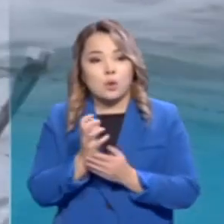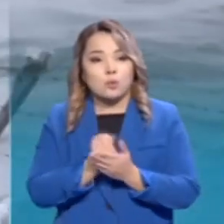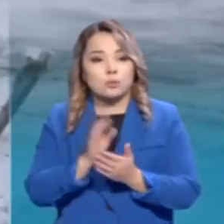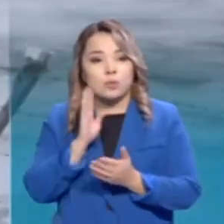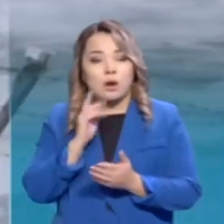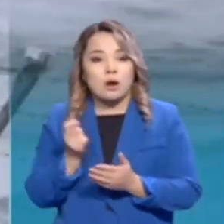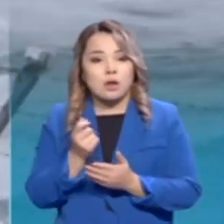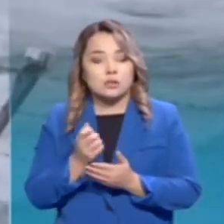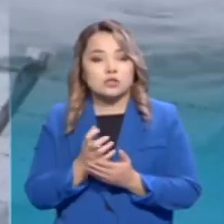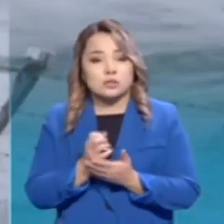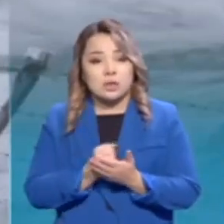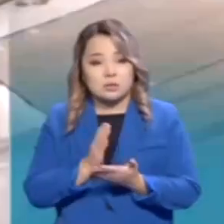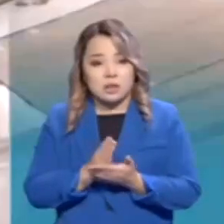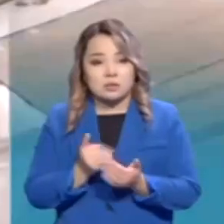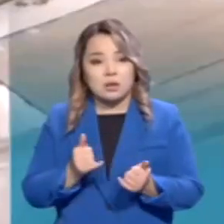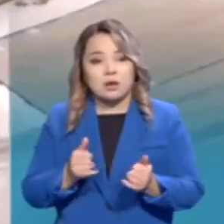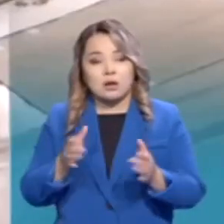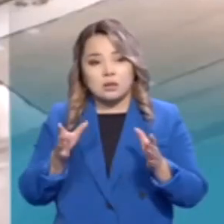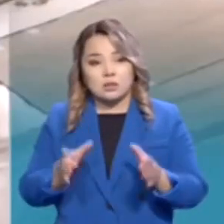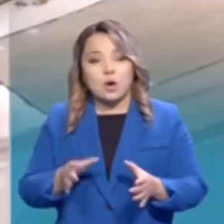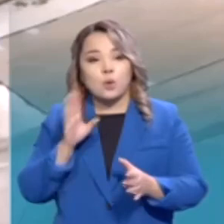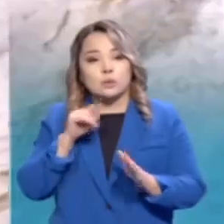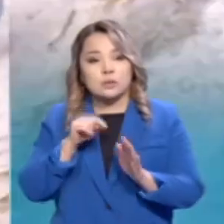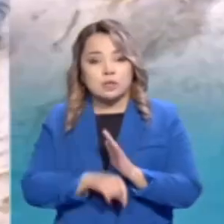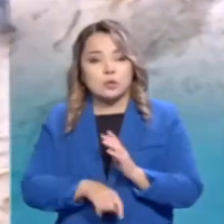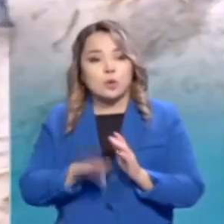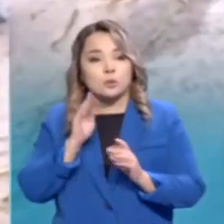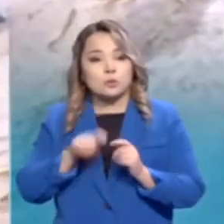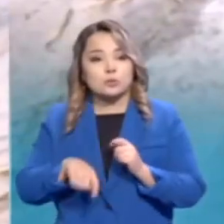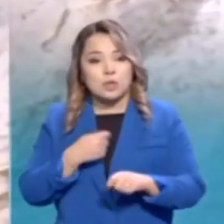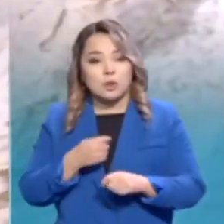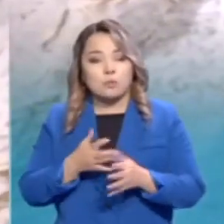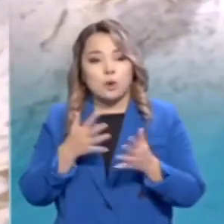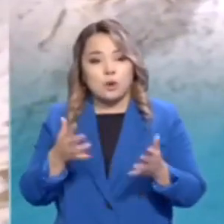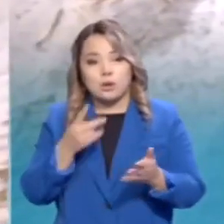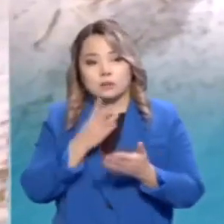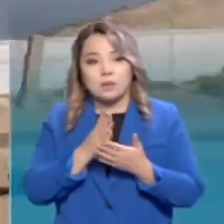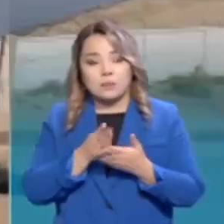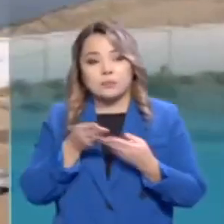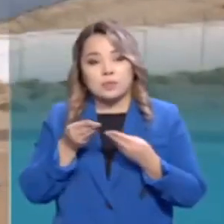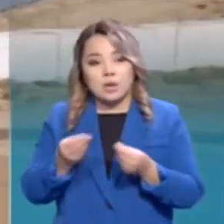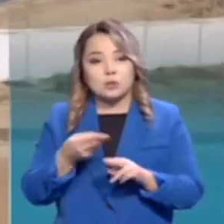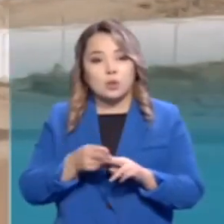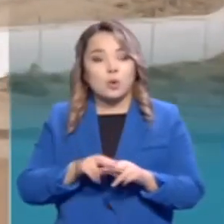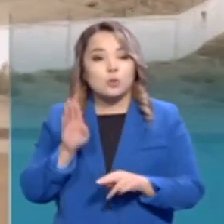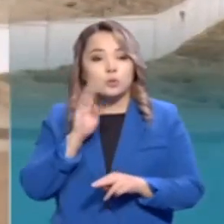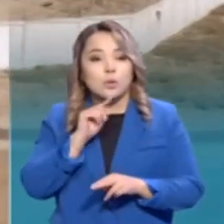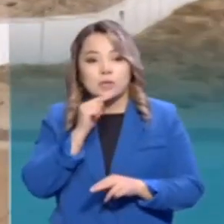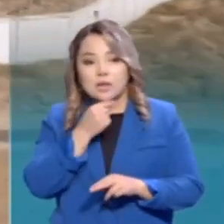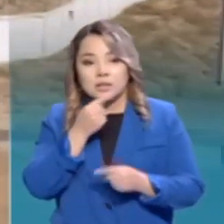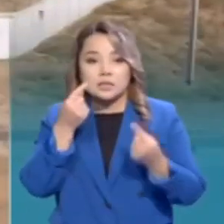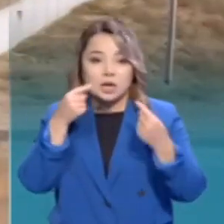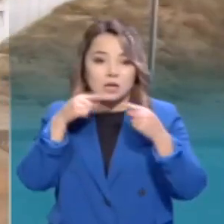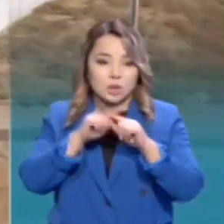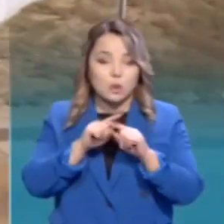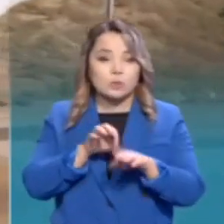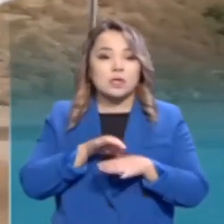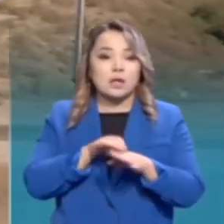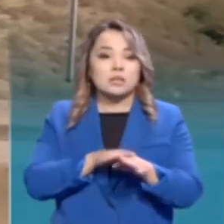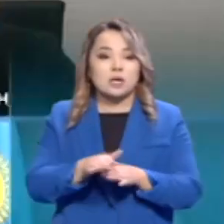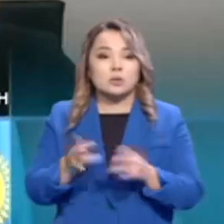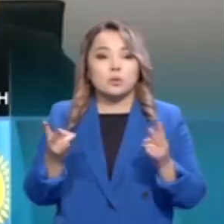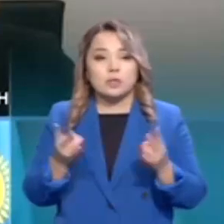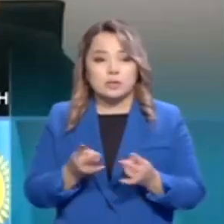қоры аз жиналған және каналдардағы су шығынының жоғары болуы әсер етеді. Бір сөзбен айтқанда, суды үнемдеу технологиясын жетілдіру